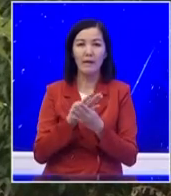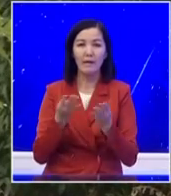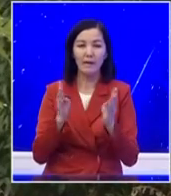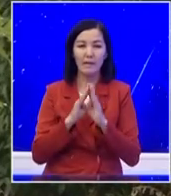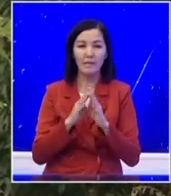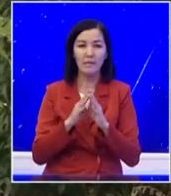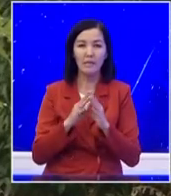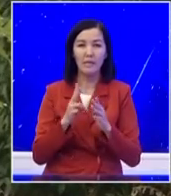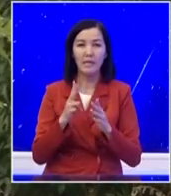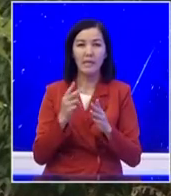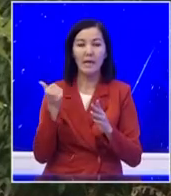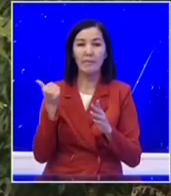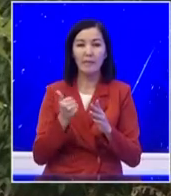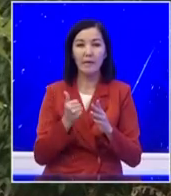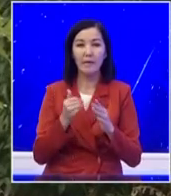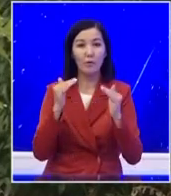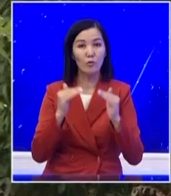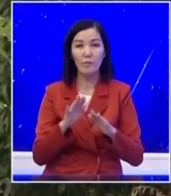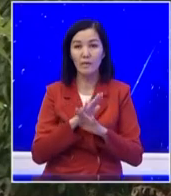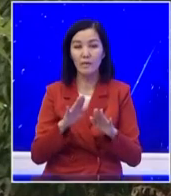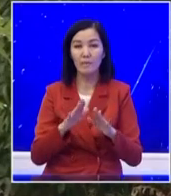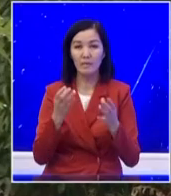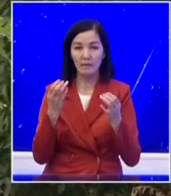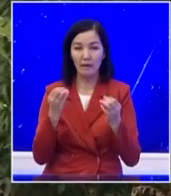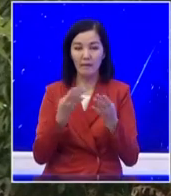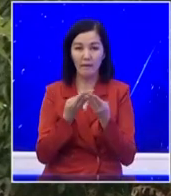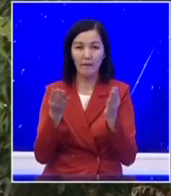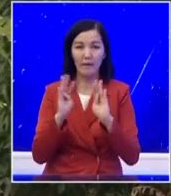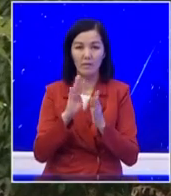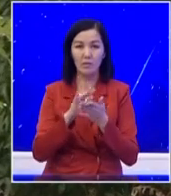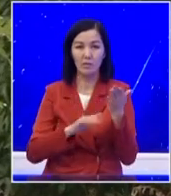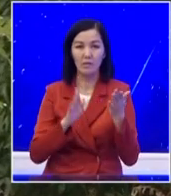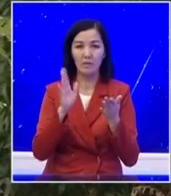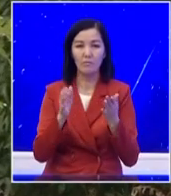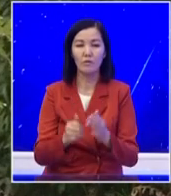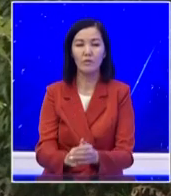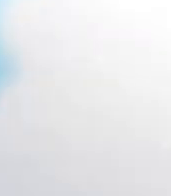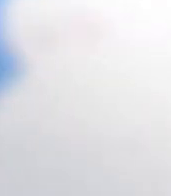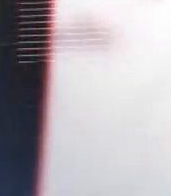шектеу шаралары ұзартылады. Азиза Ғазезқызы, Ринат Өтеев, Нұрсұлтан.